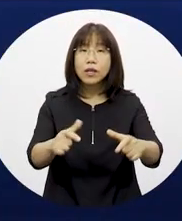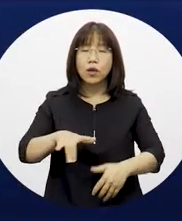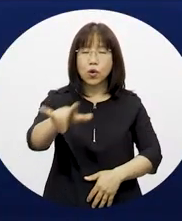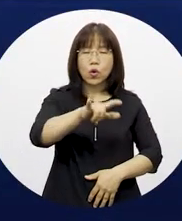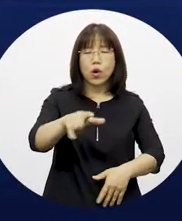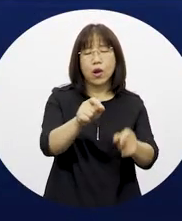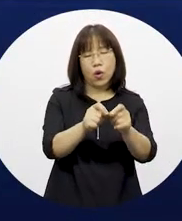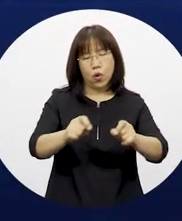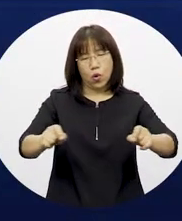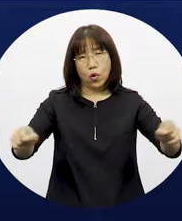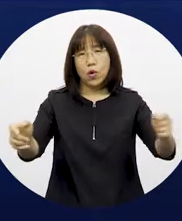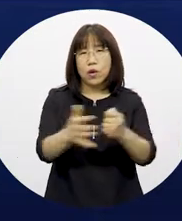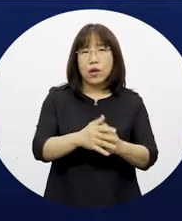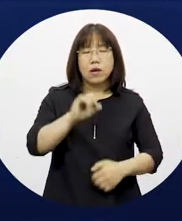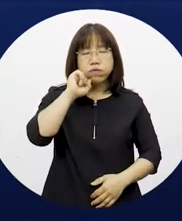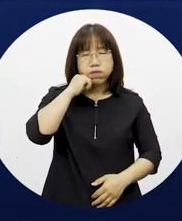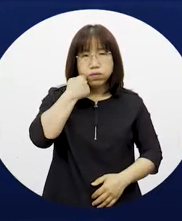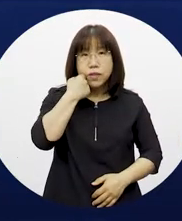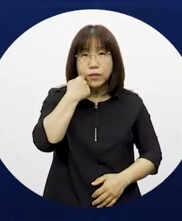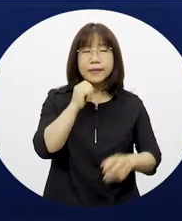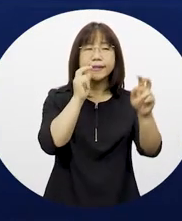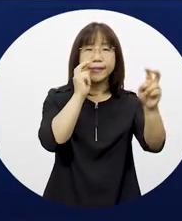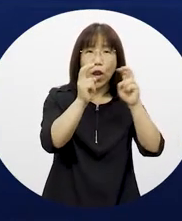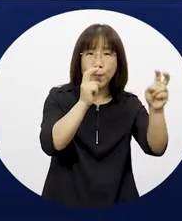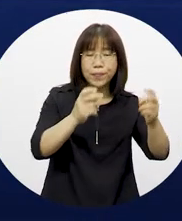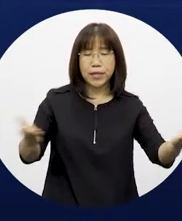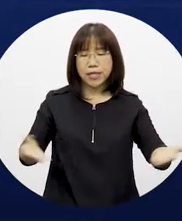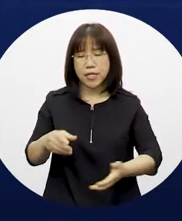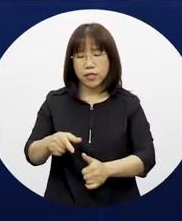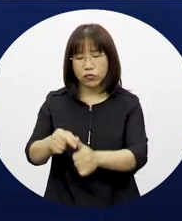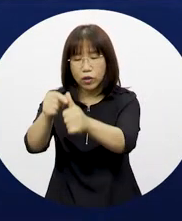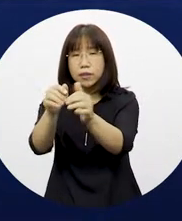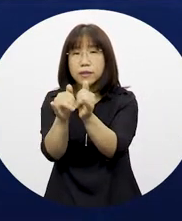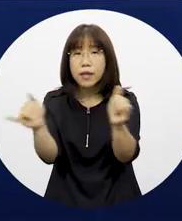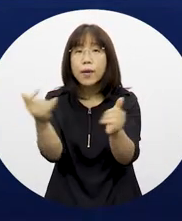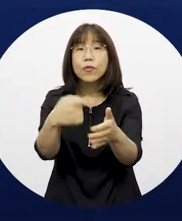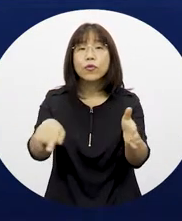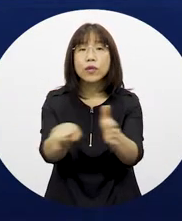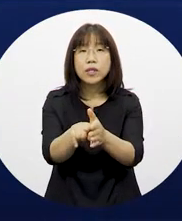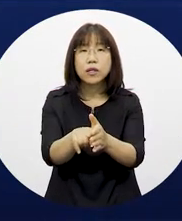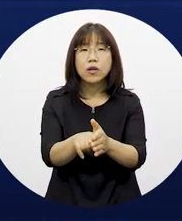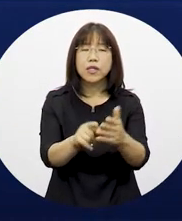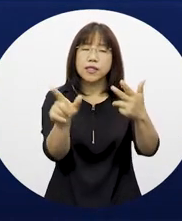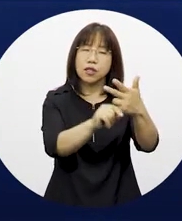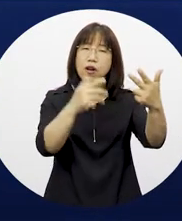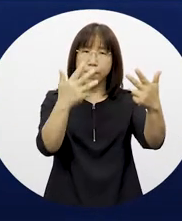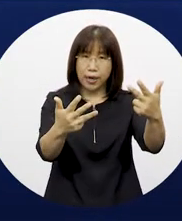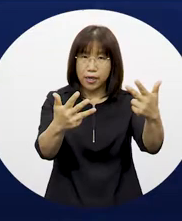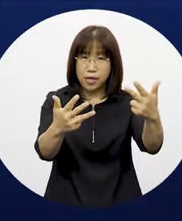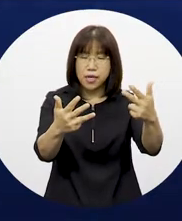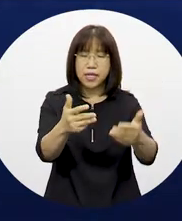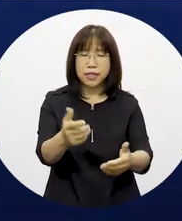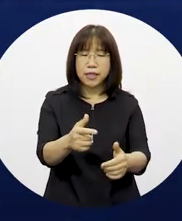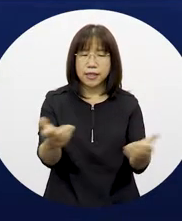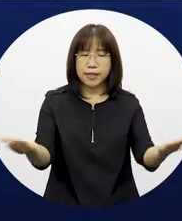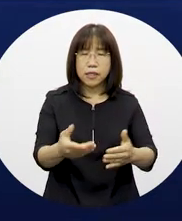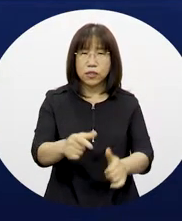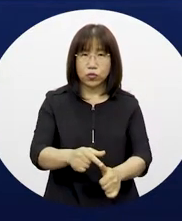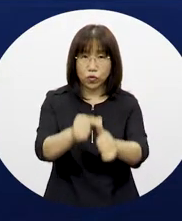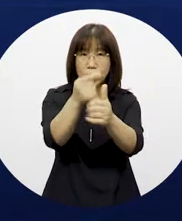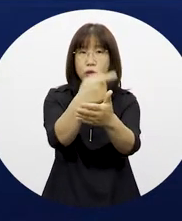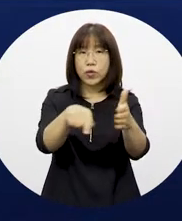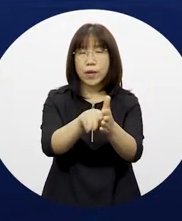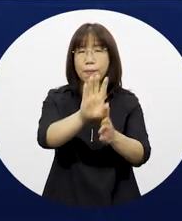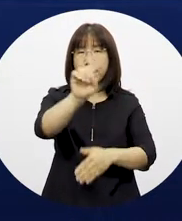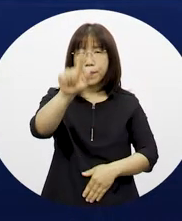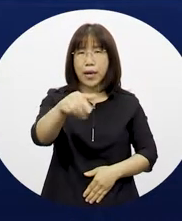강서구가 코로나19 장기화로 어려움을 겪고 있는 지역 기업과 구직자들을 위해 지난 8일 비대면 취업